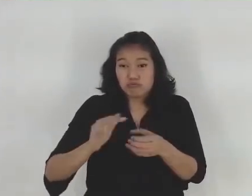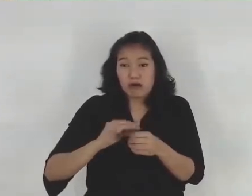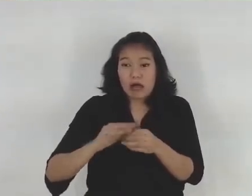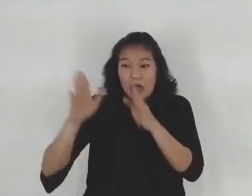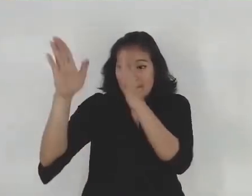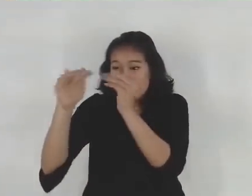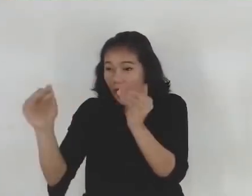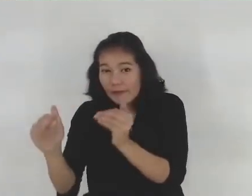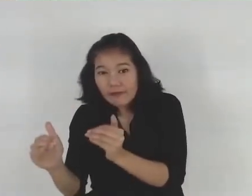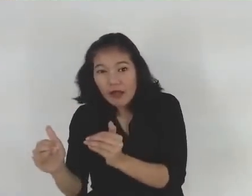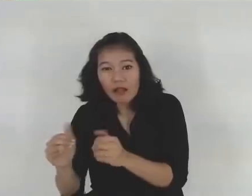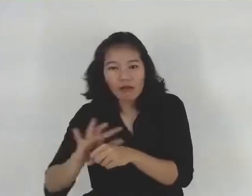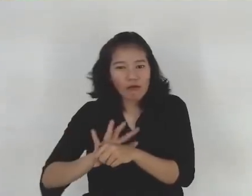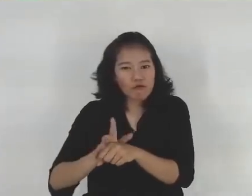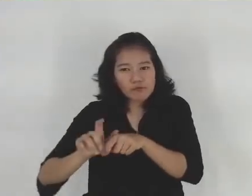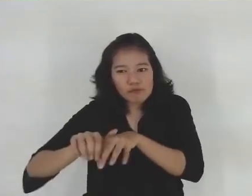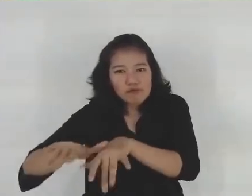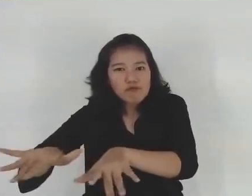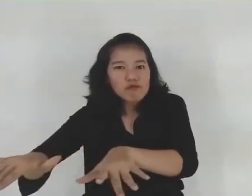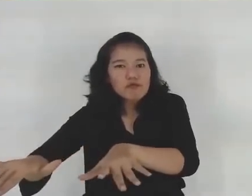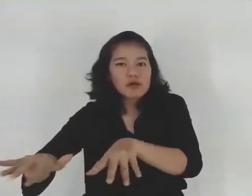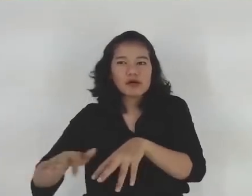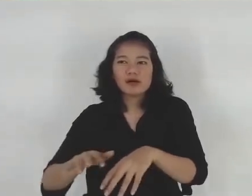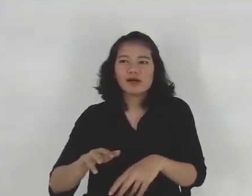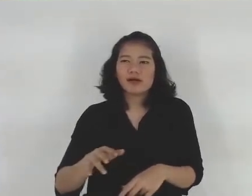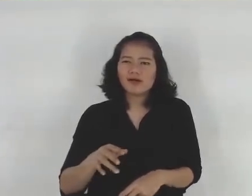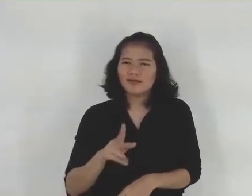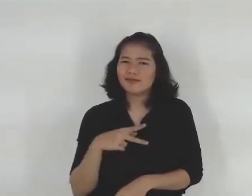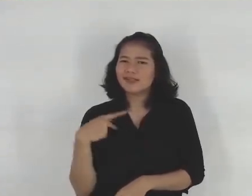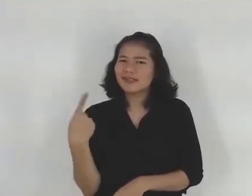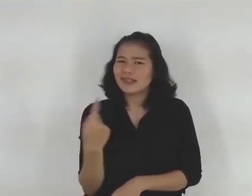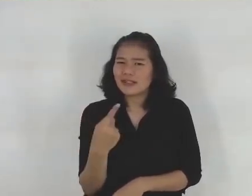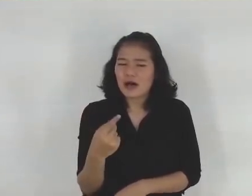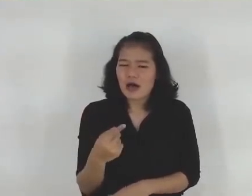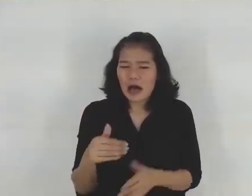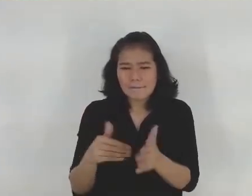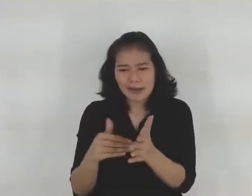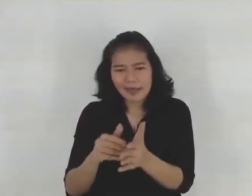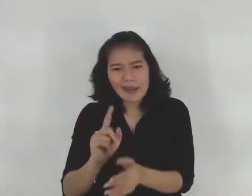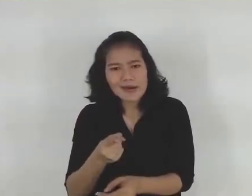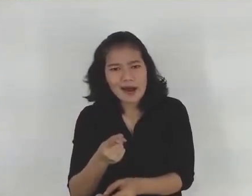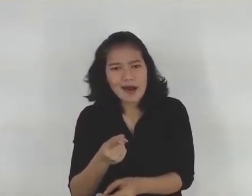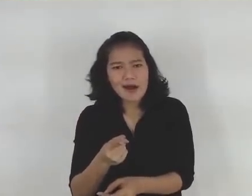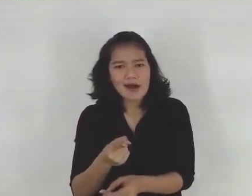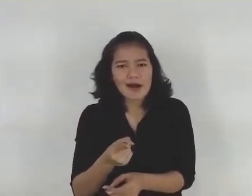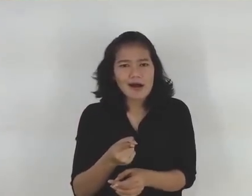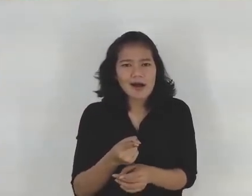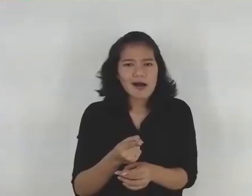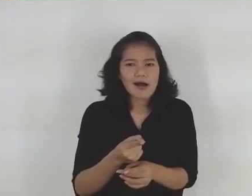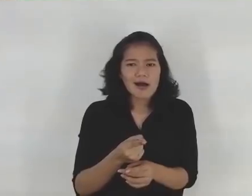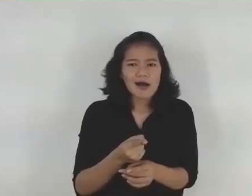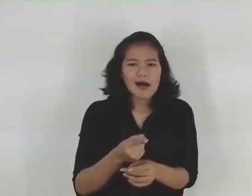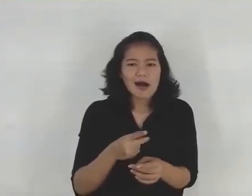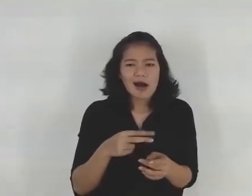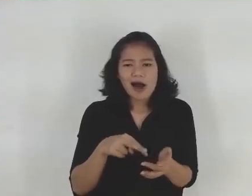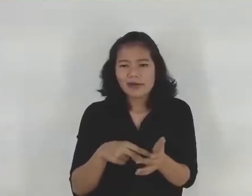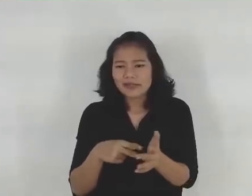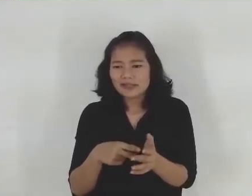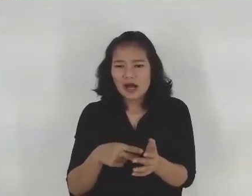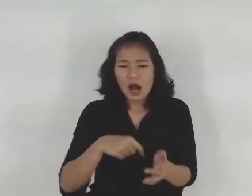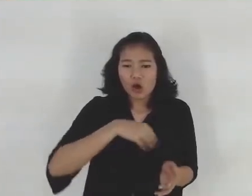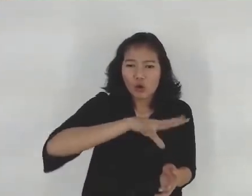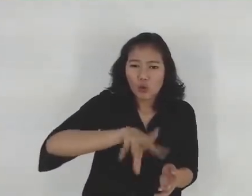Natal ini kita terhalang oleh pandemi sehingga kita tidak bisa